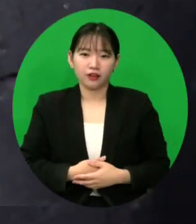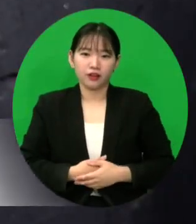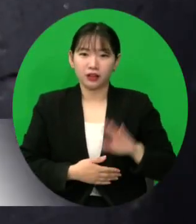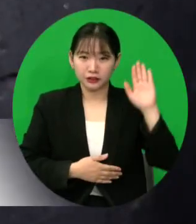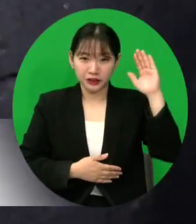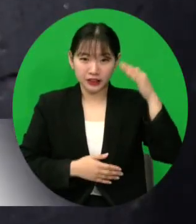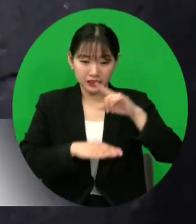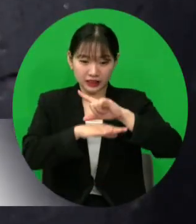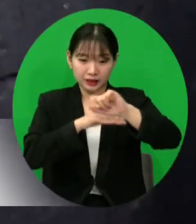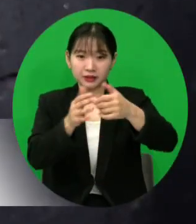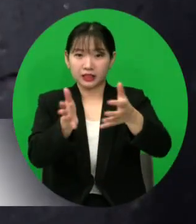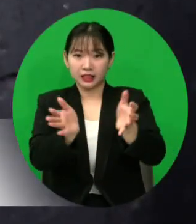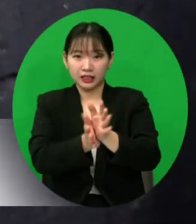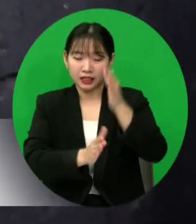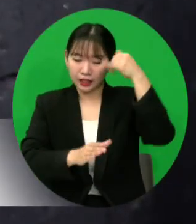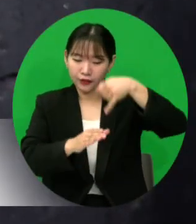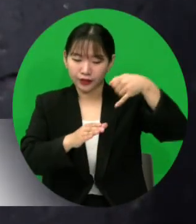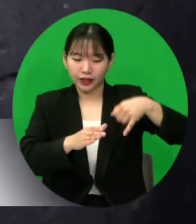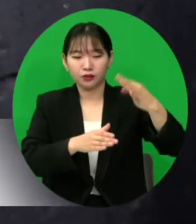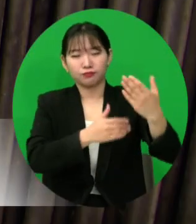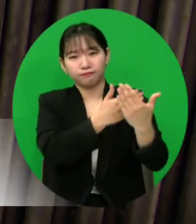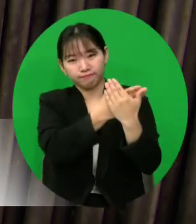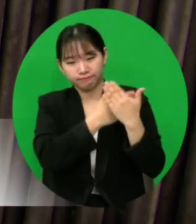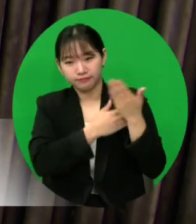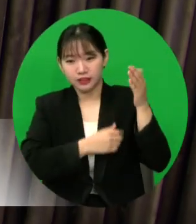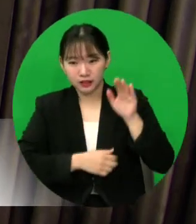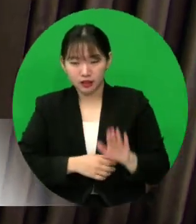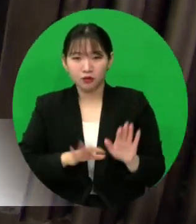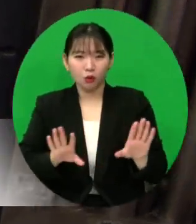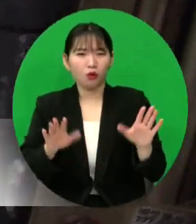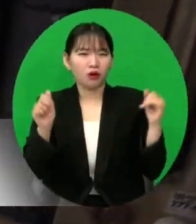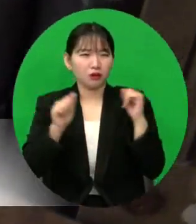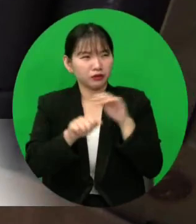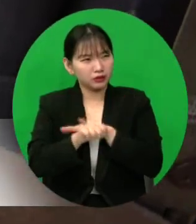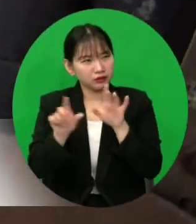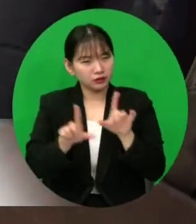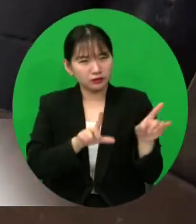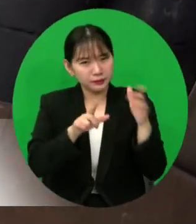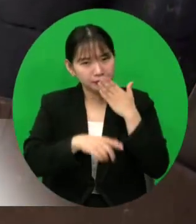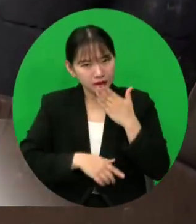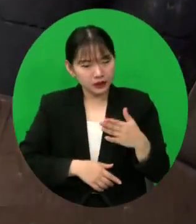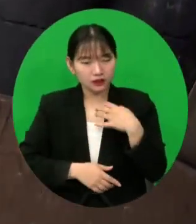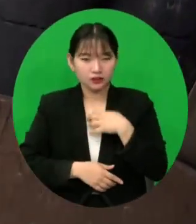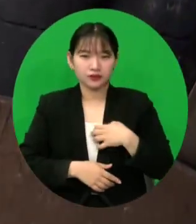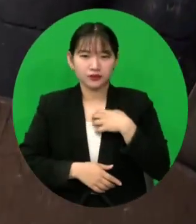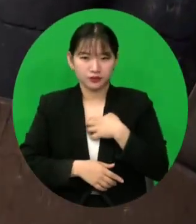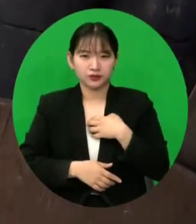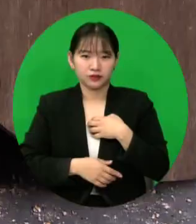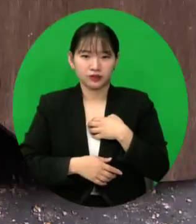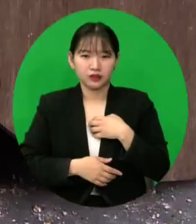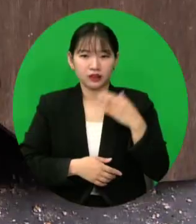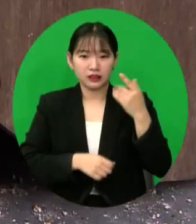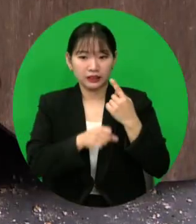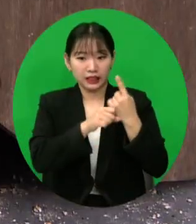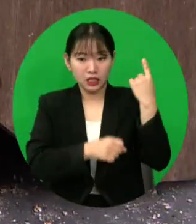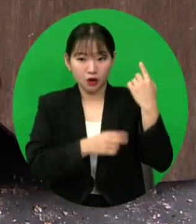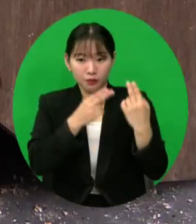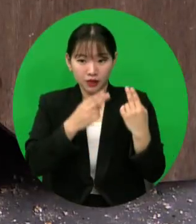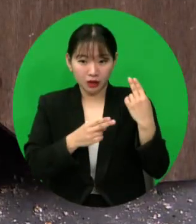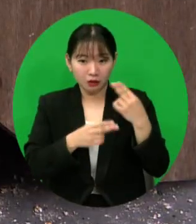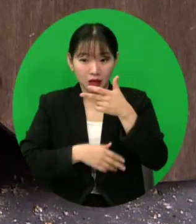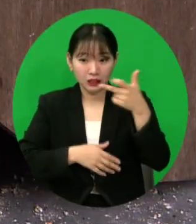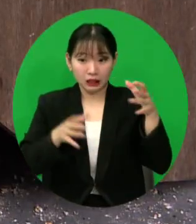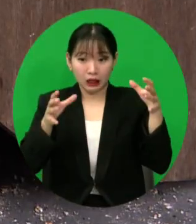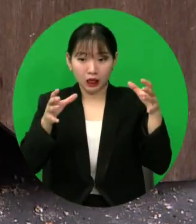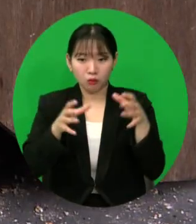최근 지자체로부터 연탄 지원을 받았지만 올겨울을 무사히 날 수 있을지 걱정입니다. 지난해에 비해 연탄